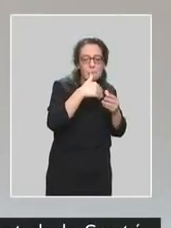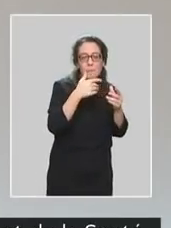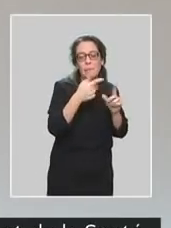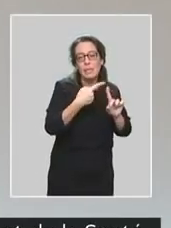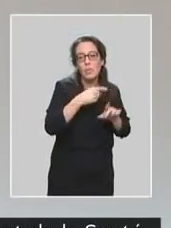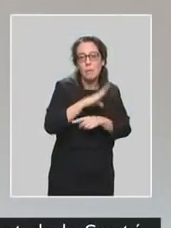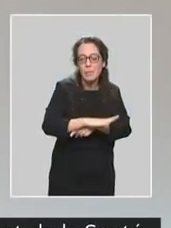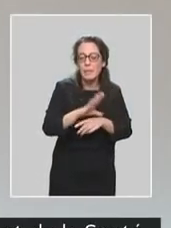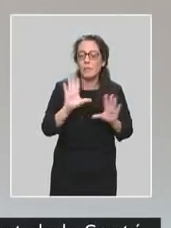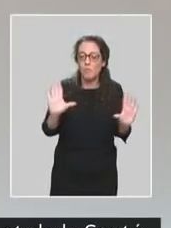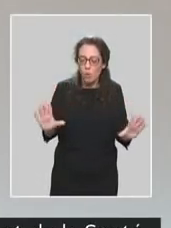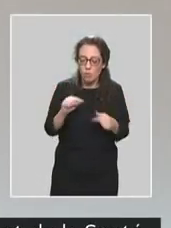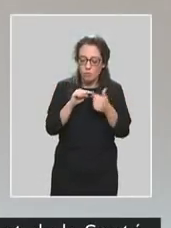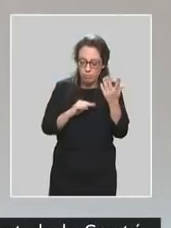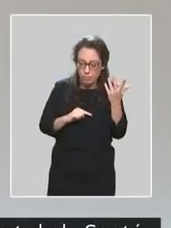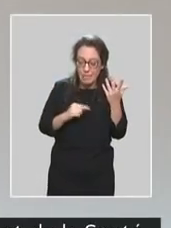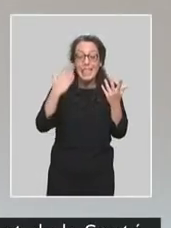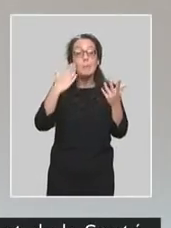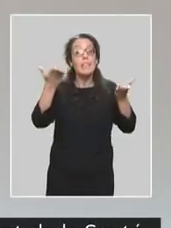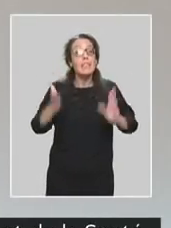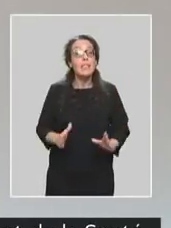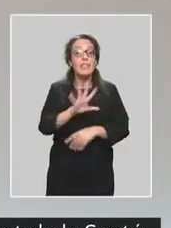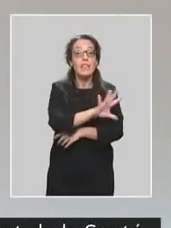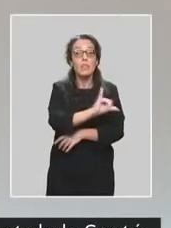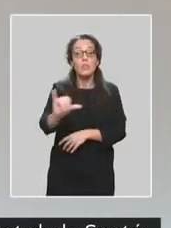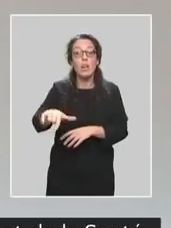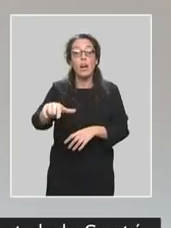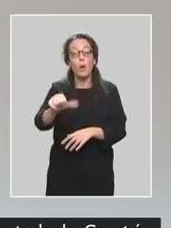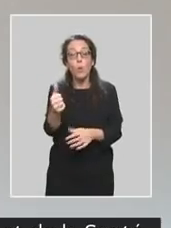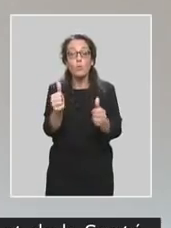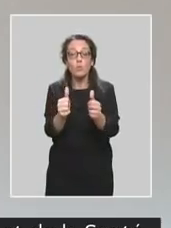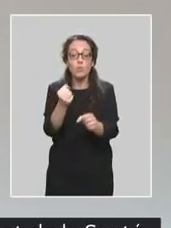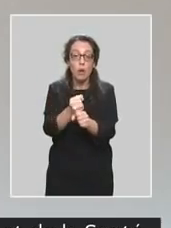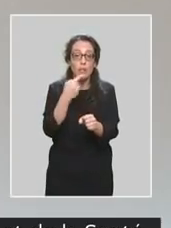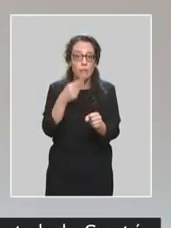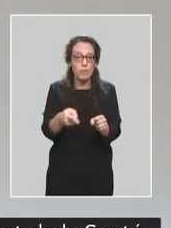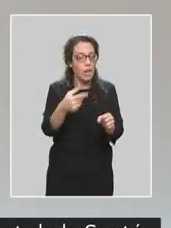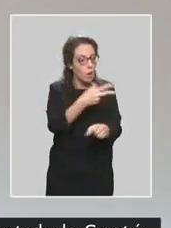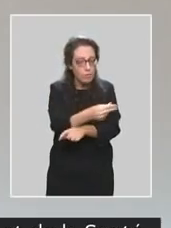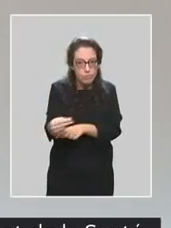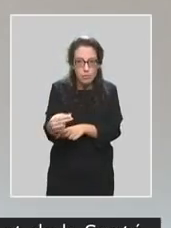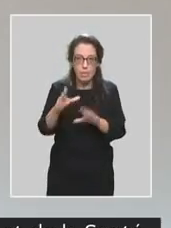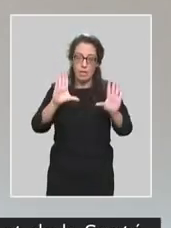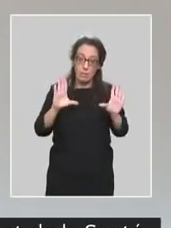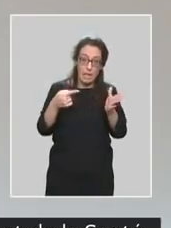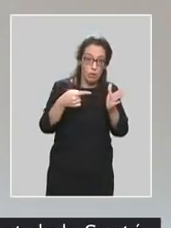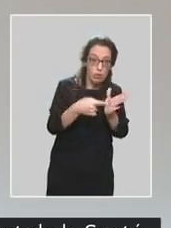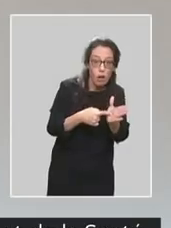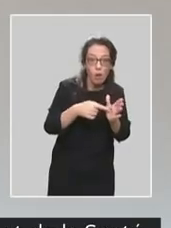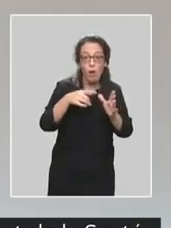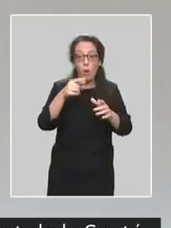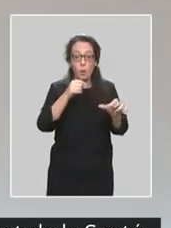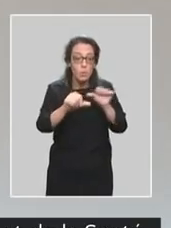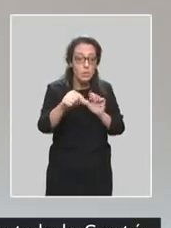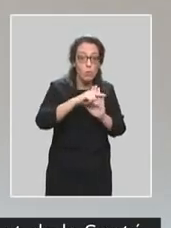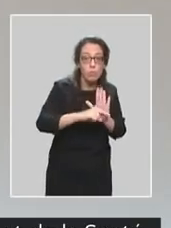prise d'ouvrir la vaccination aux 5-11 ans, dans quelles circonstances, dans quelles conditions, et ensuite la logistique suivra. C'est, je le